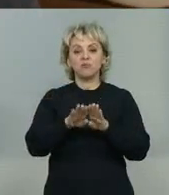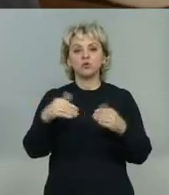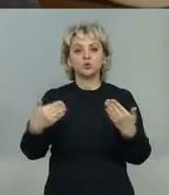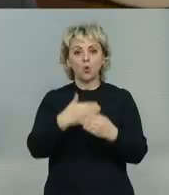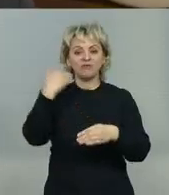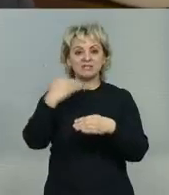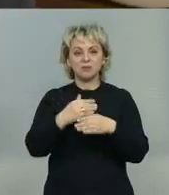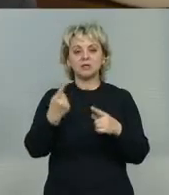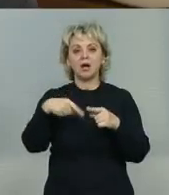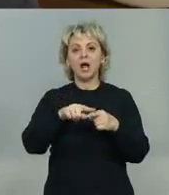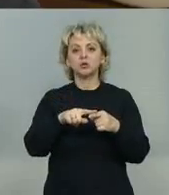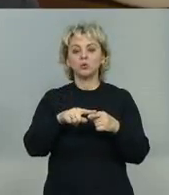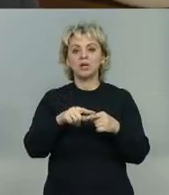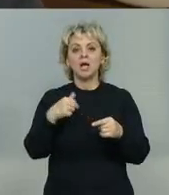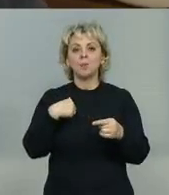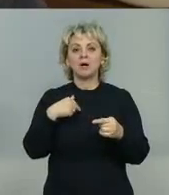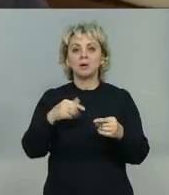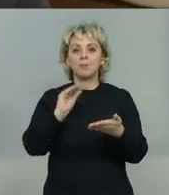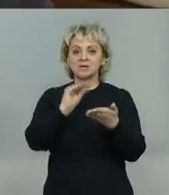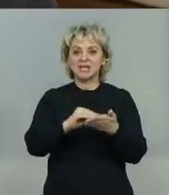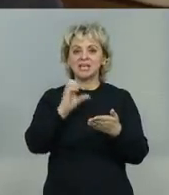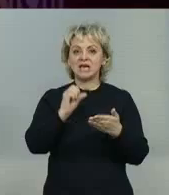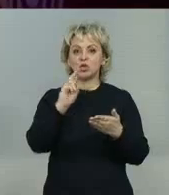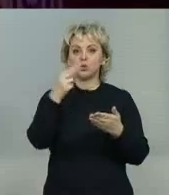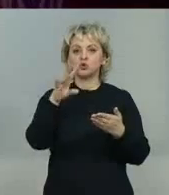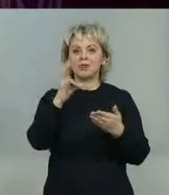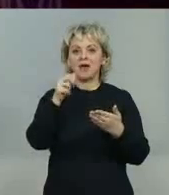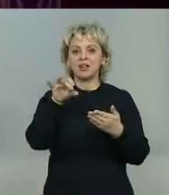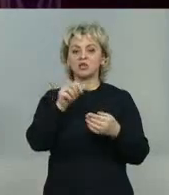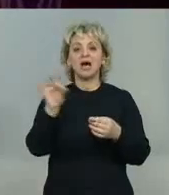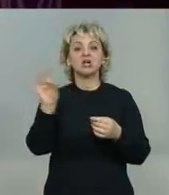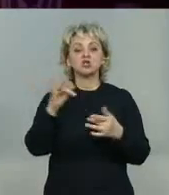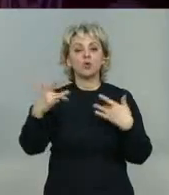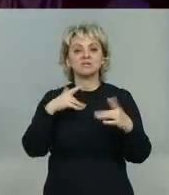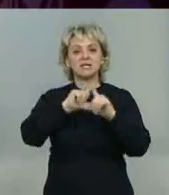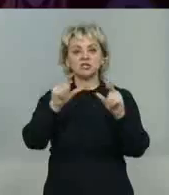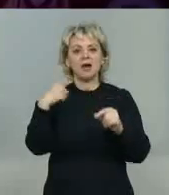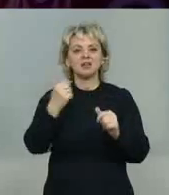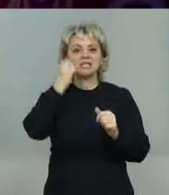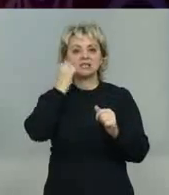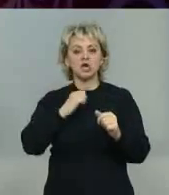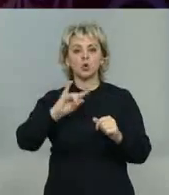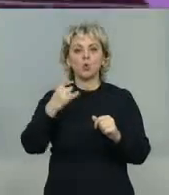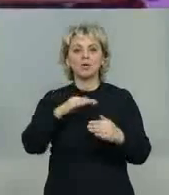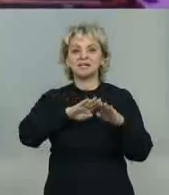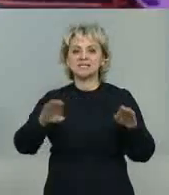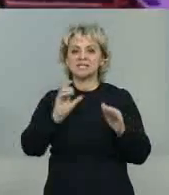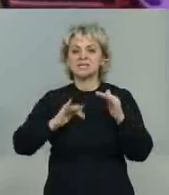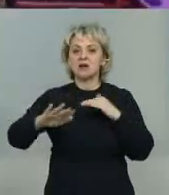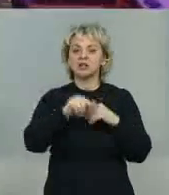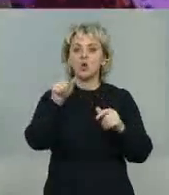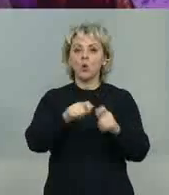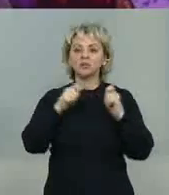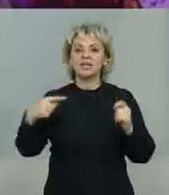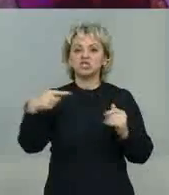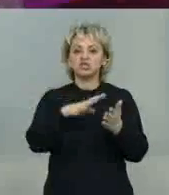новый спектакль, который поставлен Еленой Кушнаренко. Ростовский театр – одна из старейших кукольных сцен в стране. Он